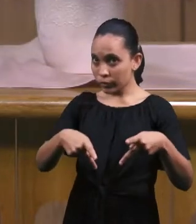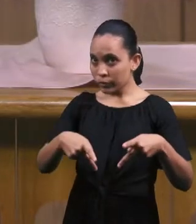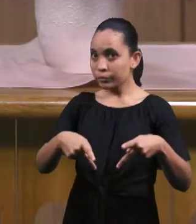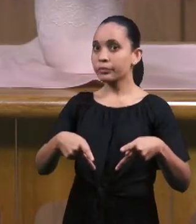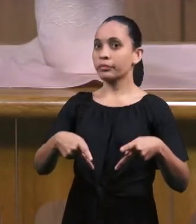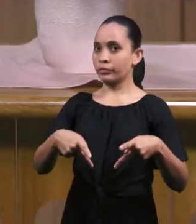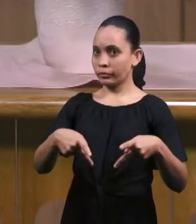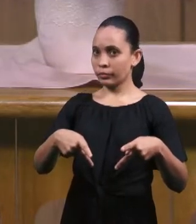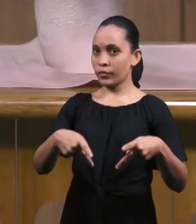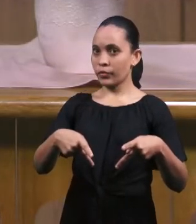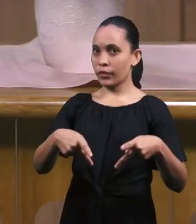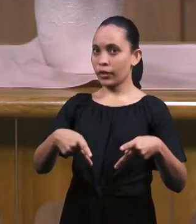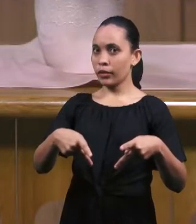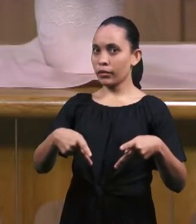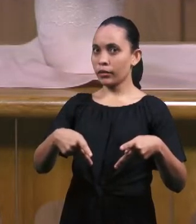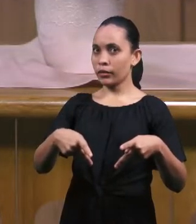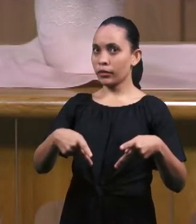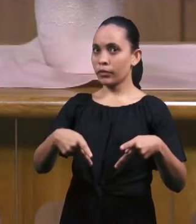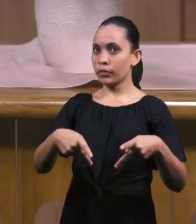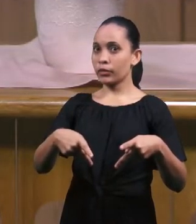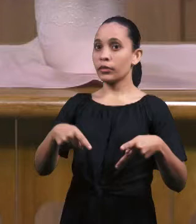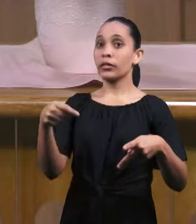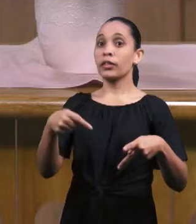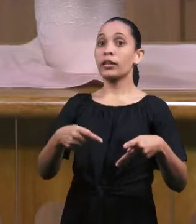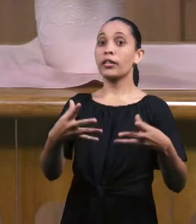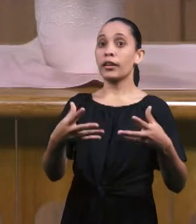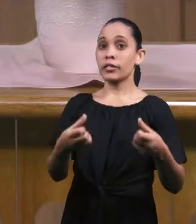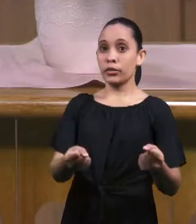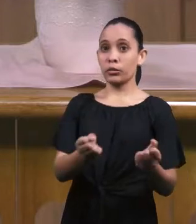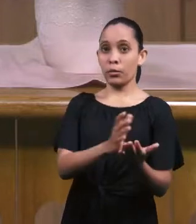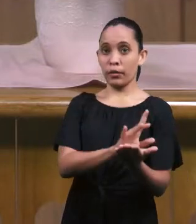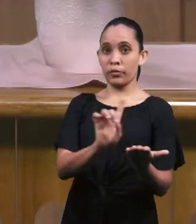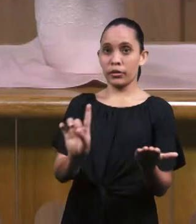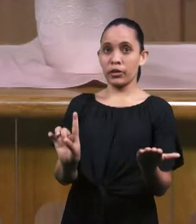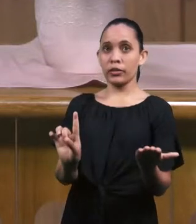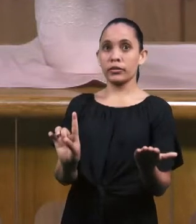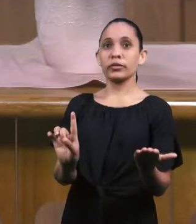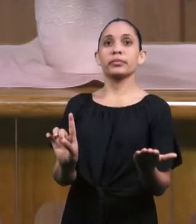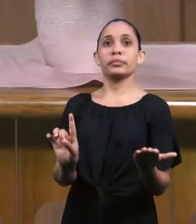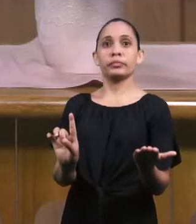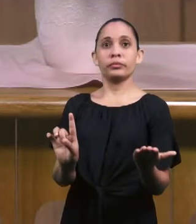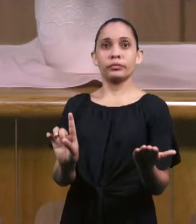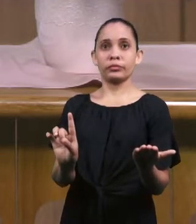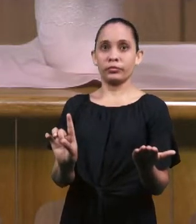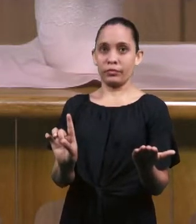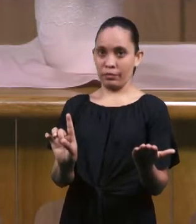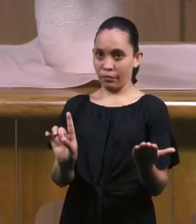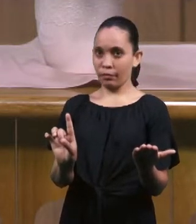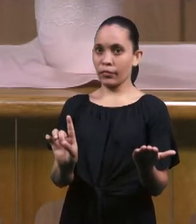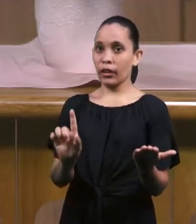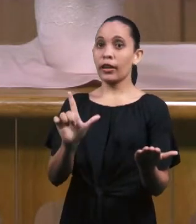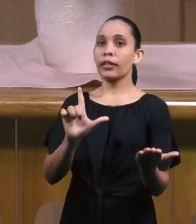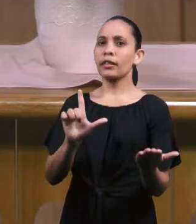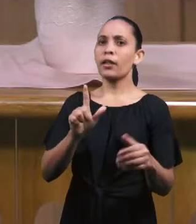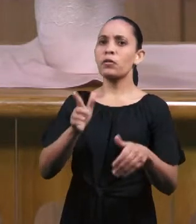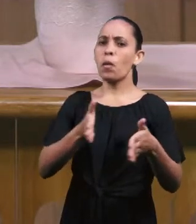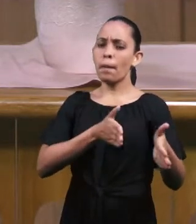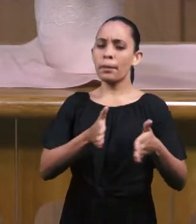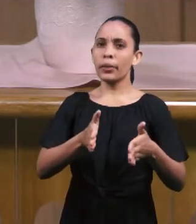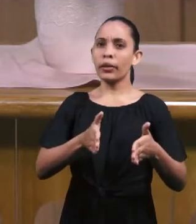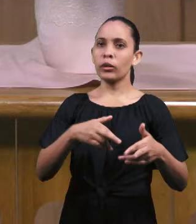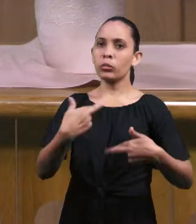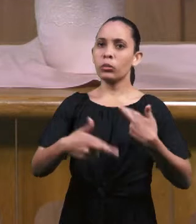pris par rapport à la parole de Dieu. Quand la parole de Dieu a été ouverte, il y a la renaissance.